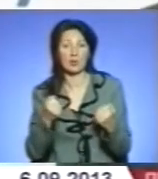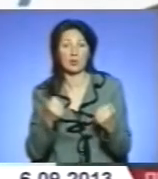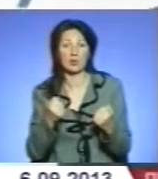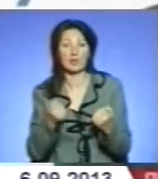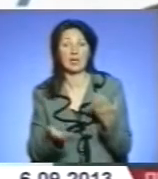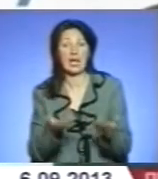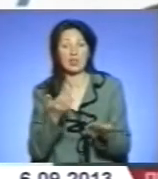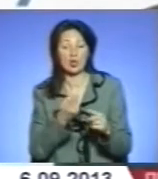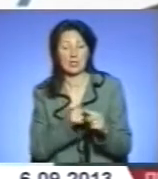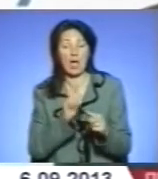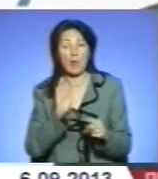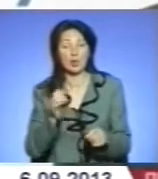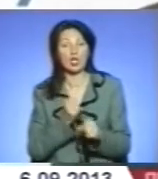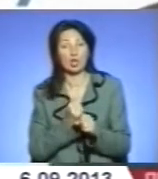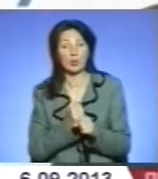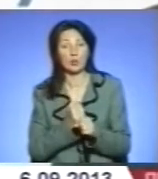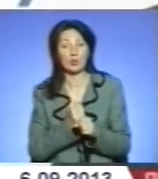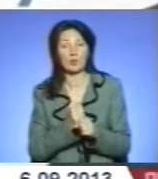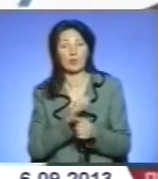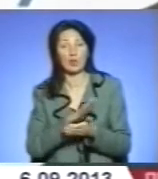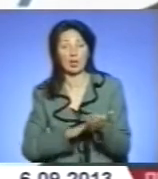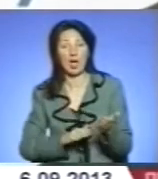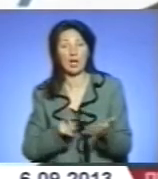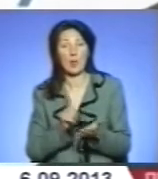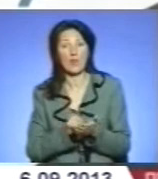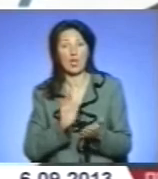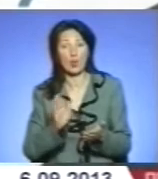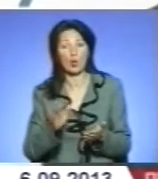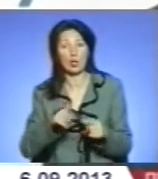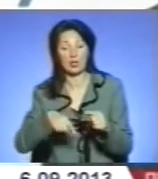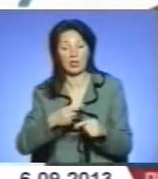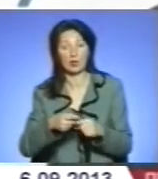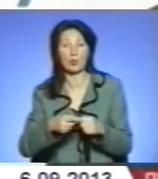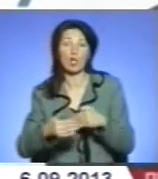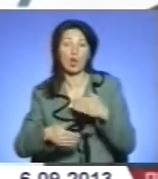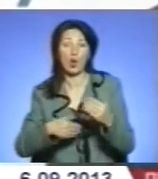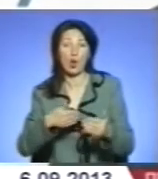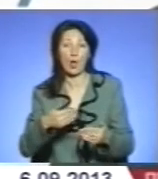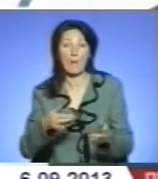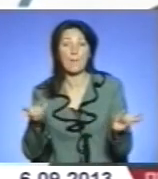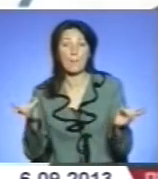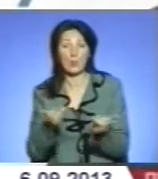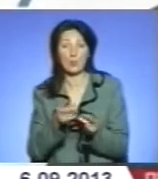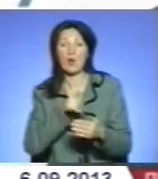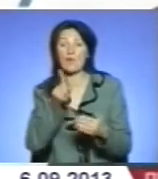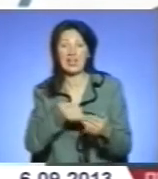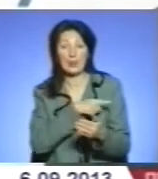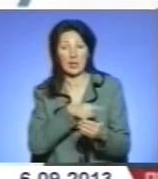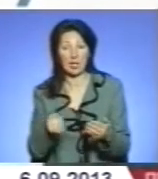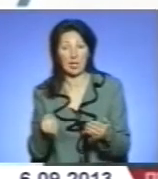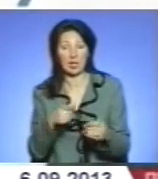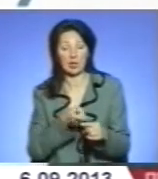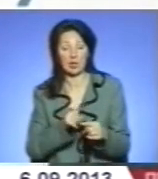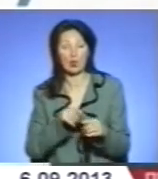підтримують. Якщо це буде зроблено, далі повинні були бути наступні логічні кроки. Потрібно відмінити